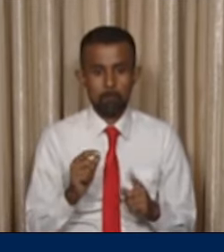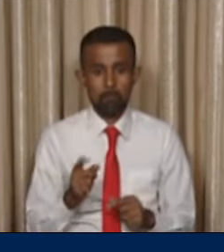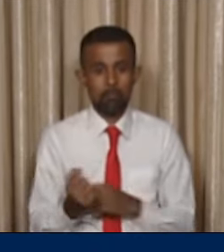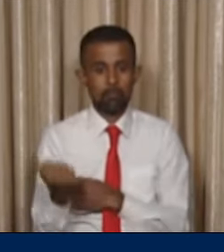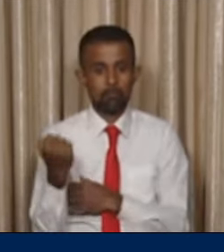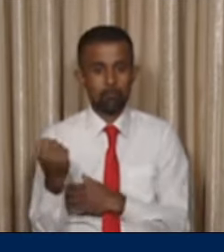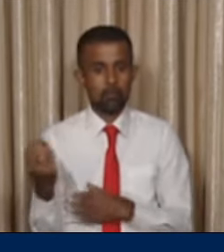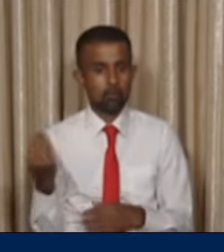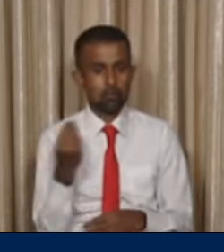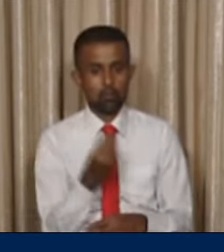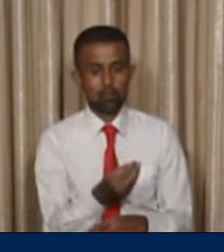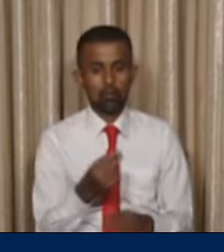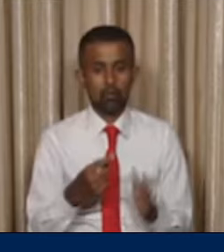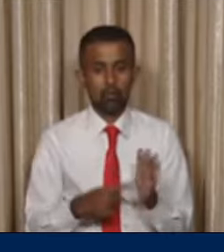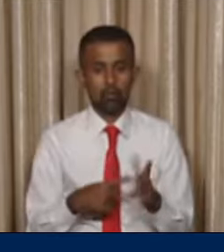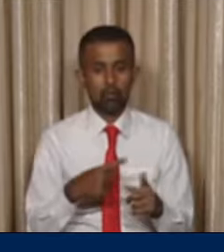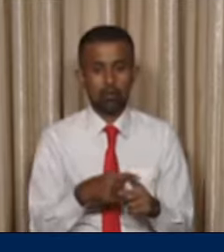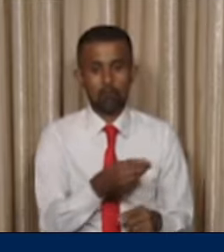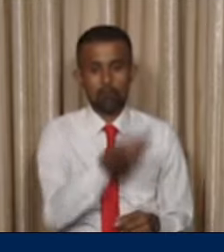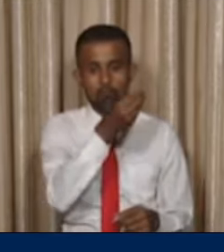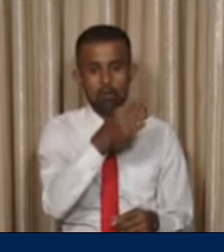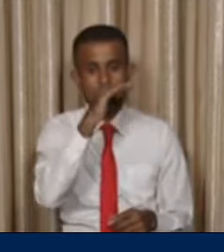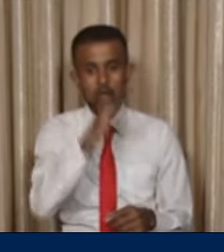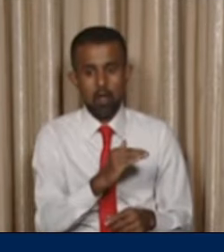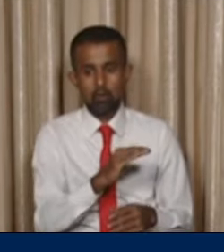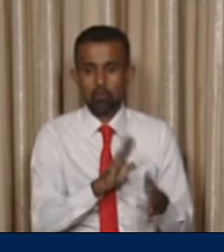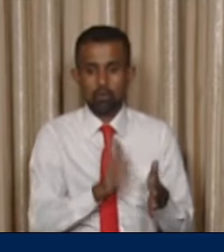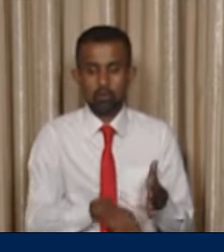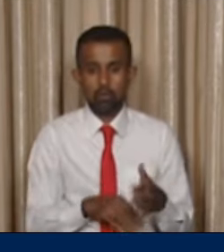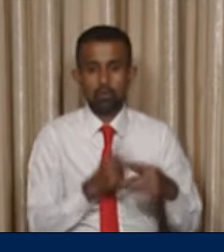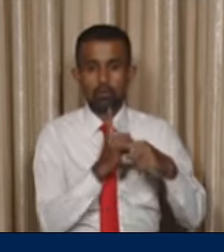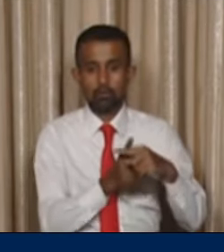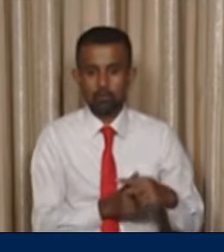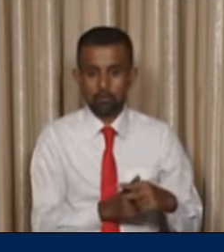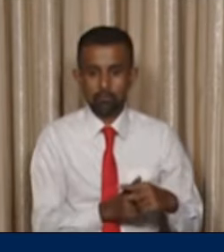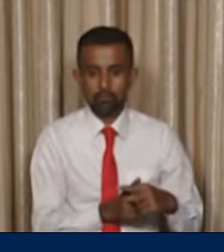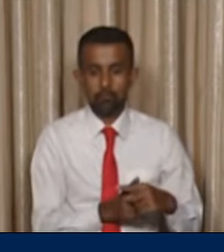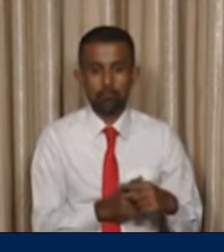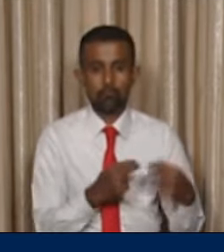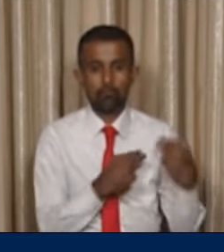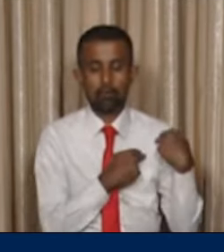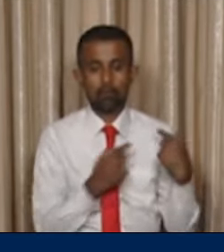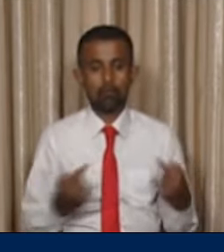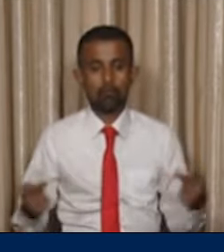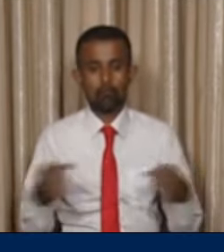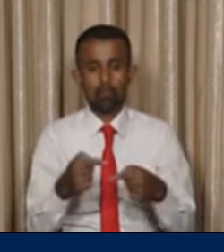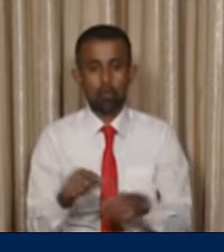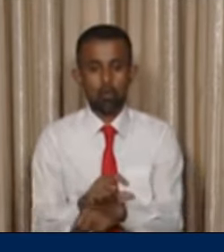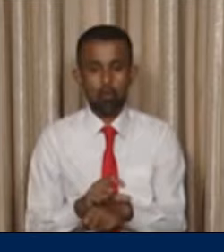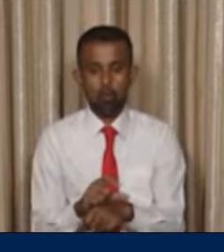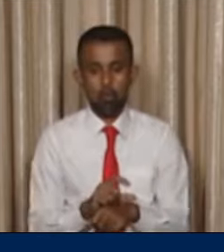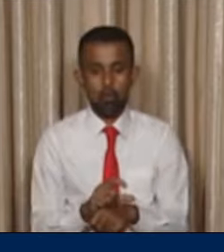බලය දීලා තියෙන්නේ බදු වැඩි කරන්න, අඩු කරන්න, අයින් කරන්න, එකතු කරන්න. එතකොට වරාය කොමිෂන්